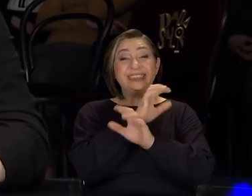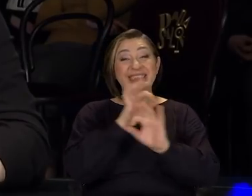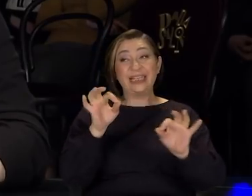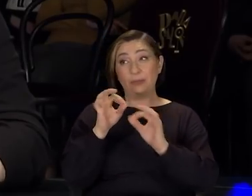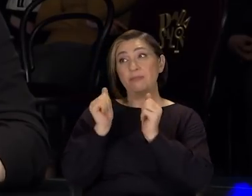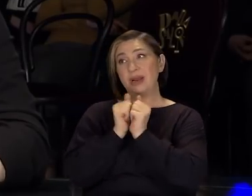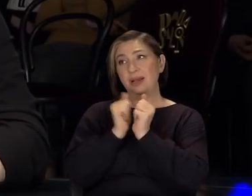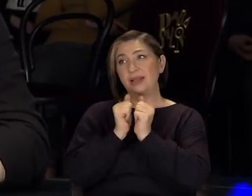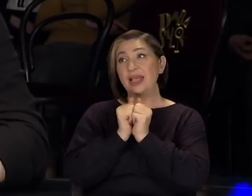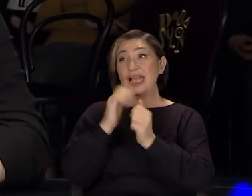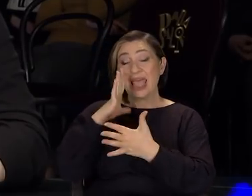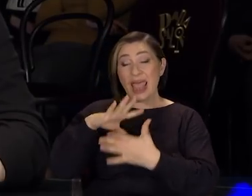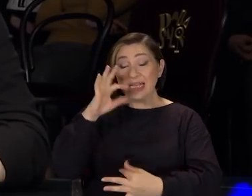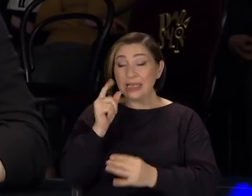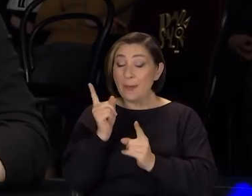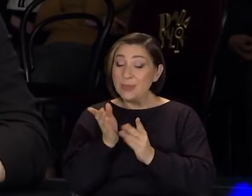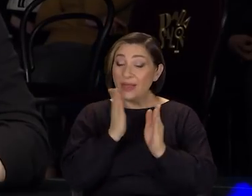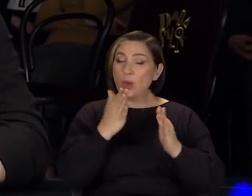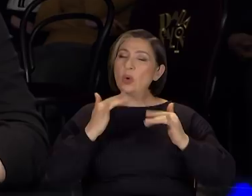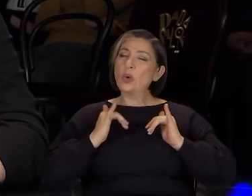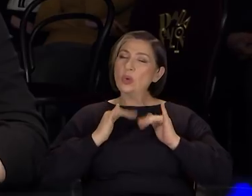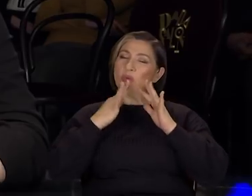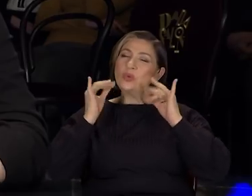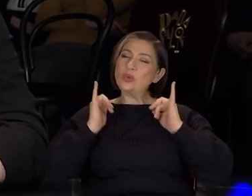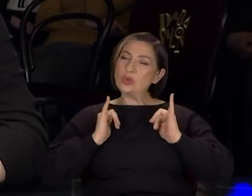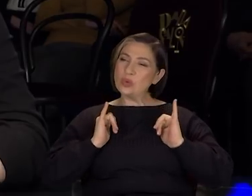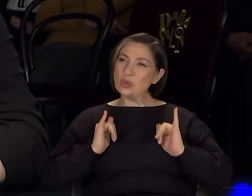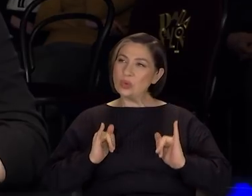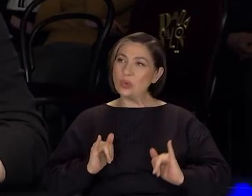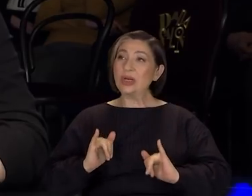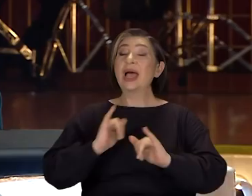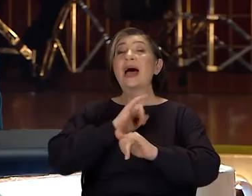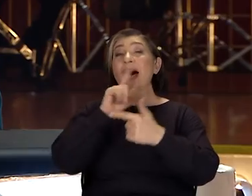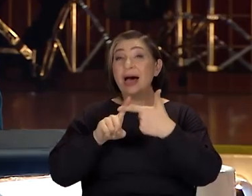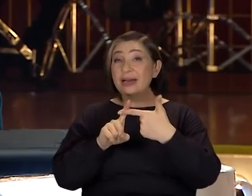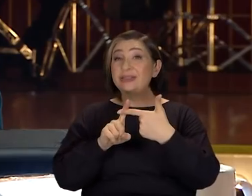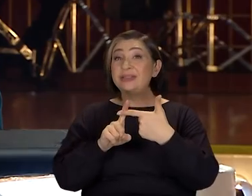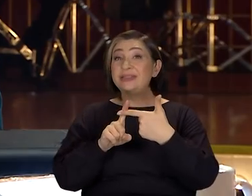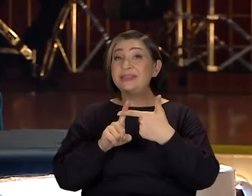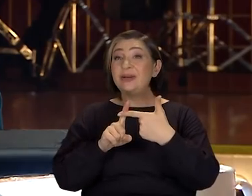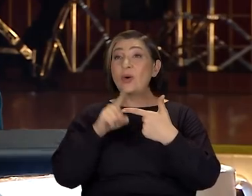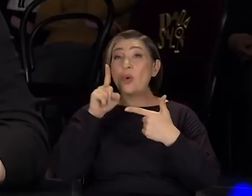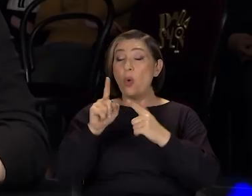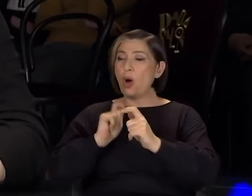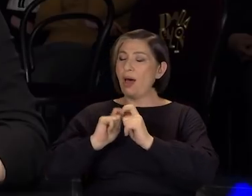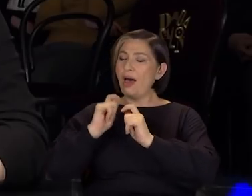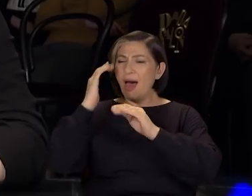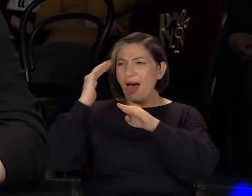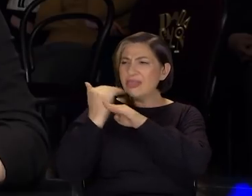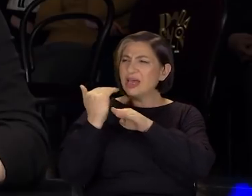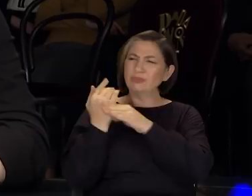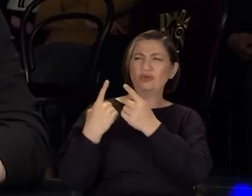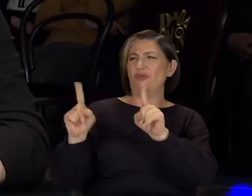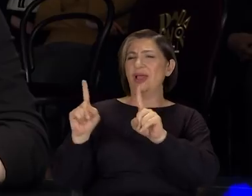gayet insanı bir taraftan hem huzur içine atıyor hem de bu o anlaşma çok farklı bir